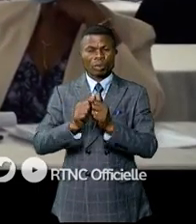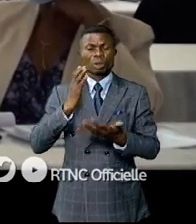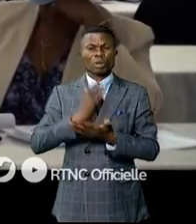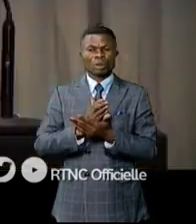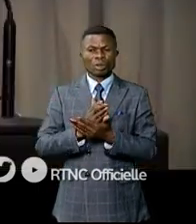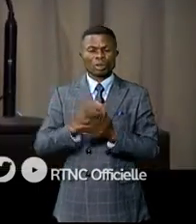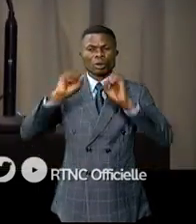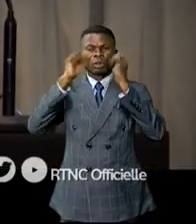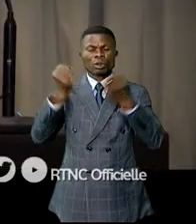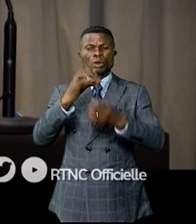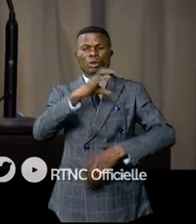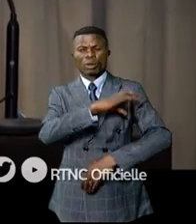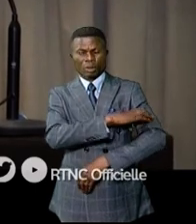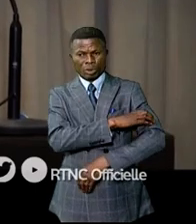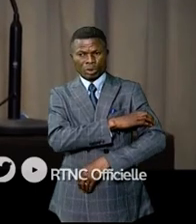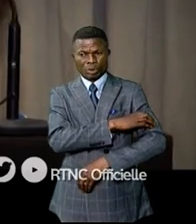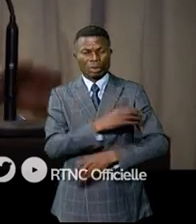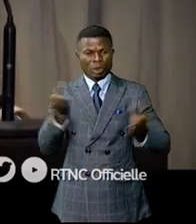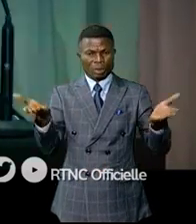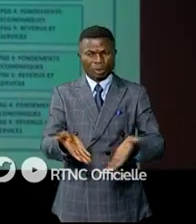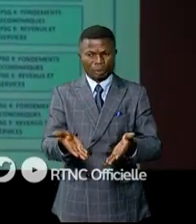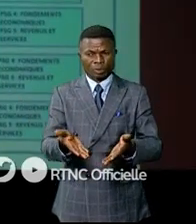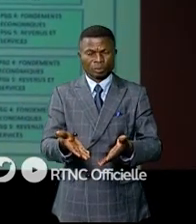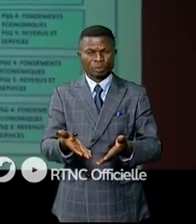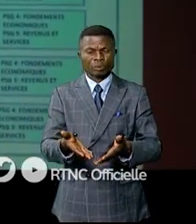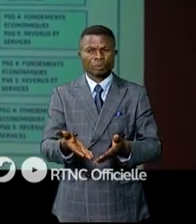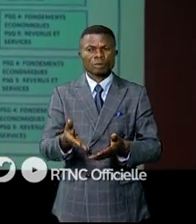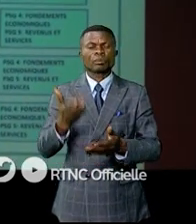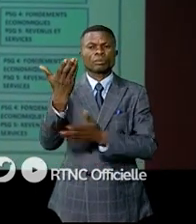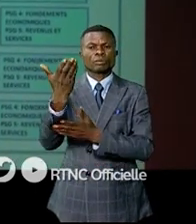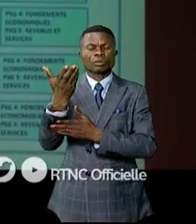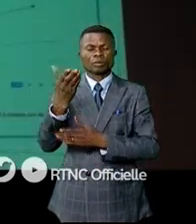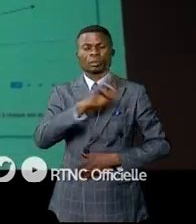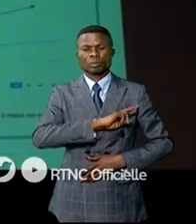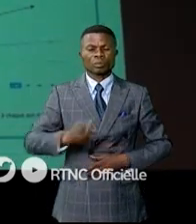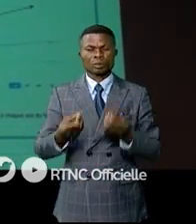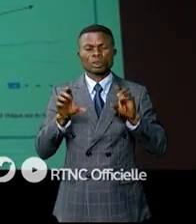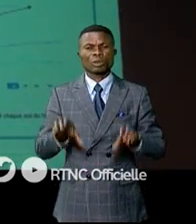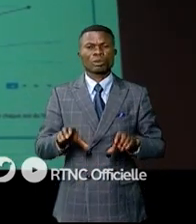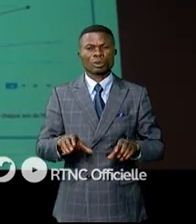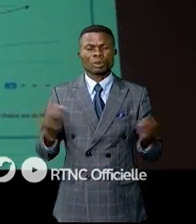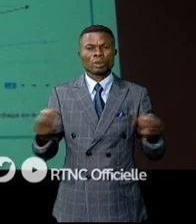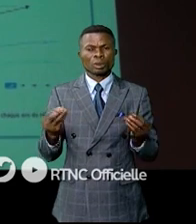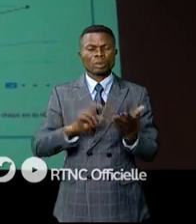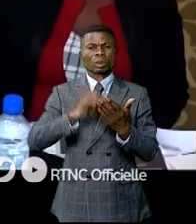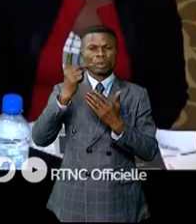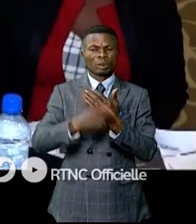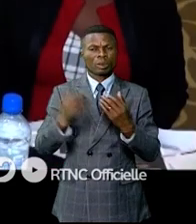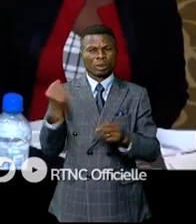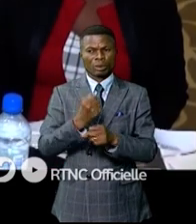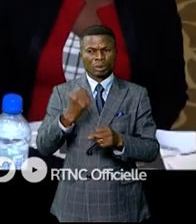et de la société civile mis sur pied pour soutenir les mandats de la République démocratique du Congo pour le programme de